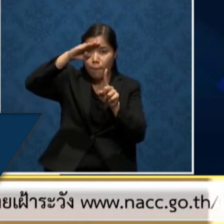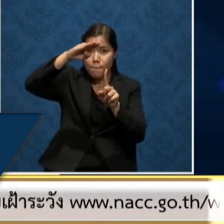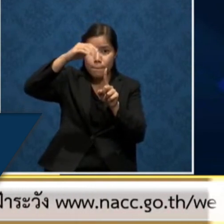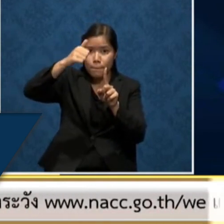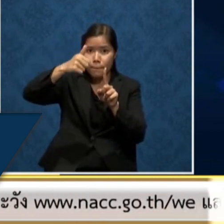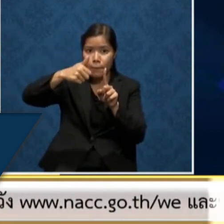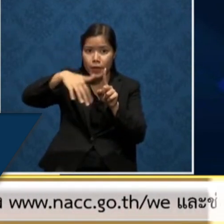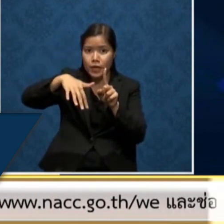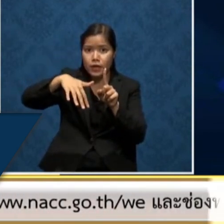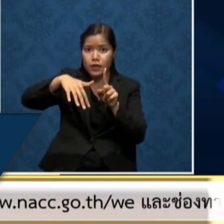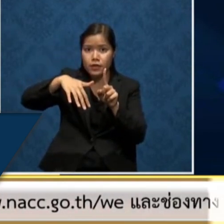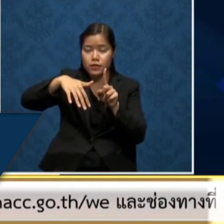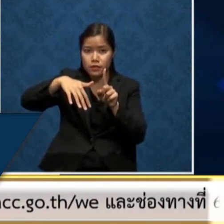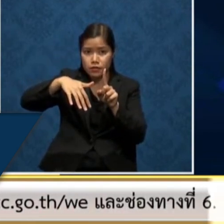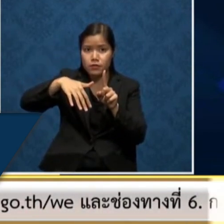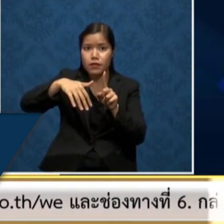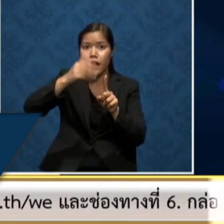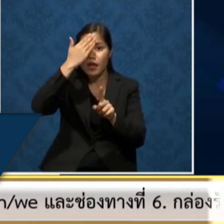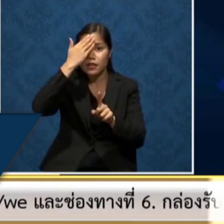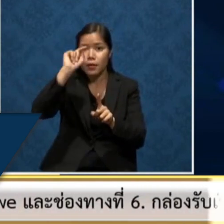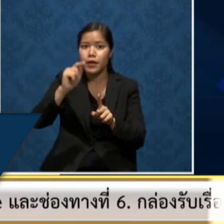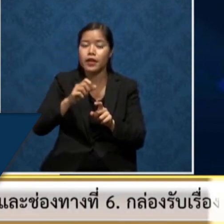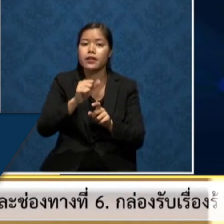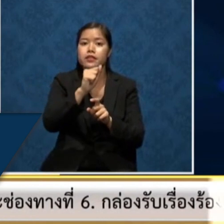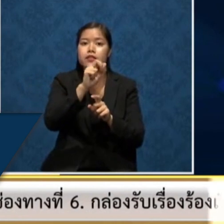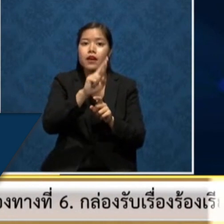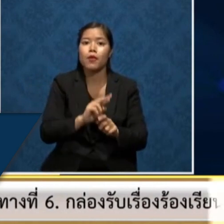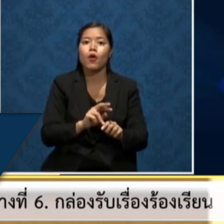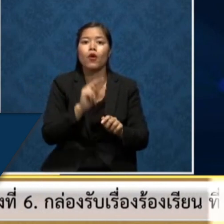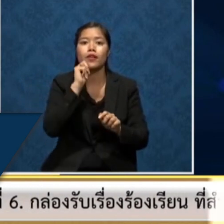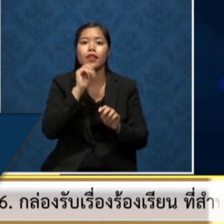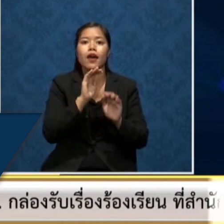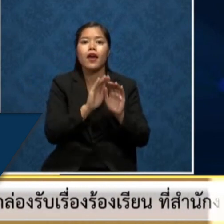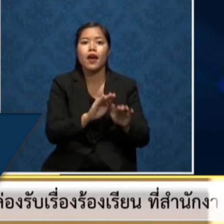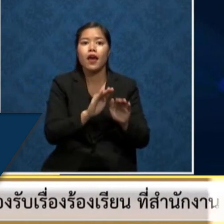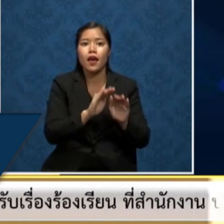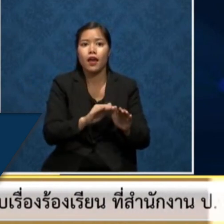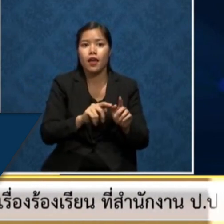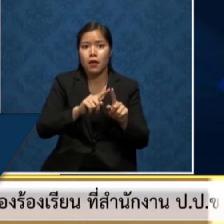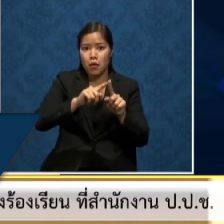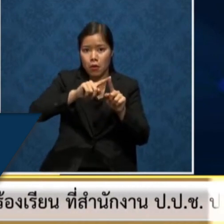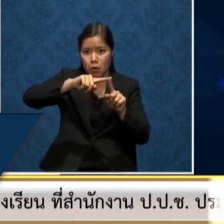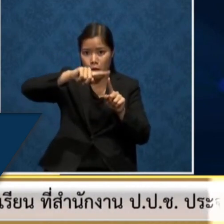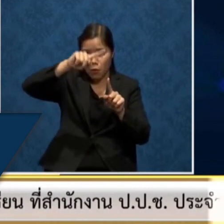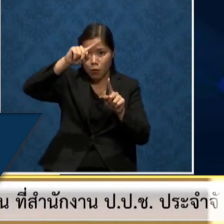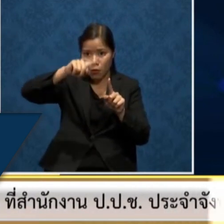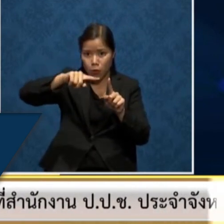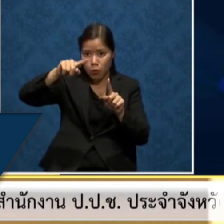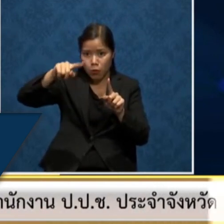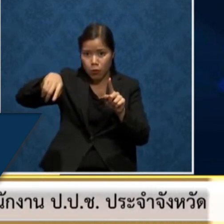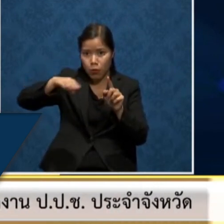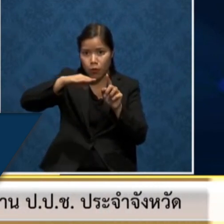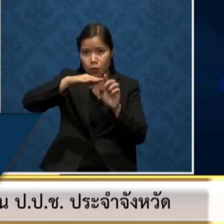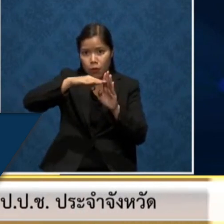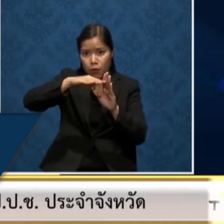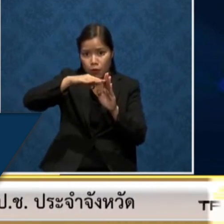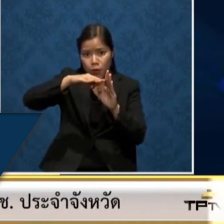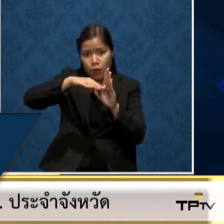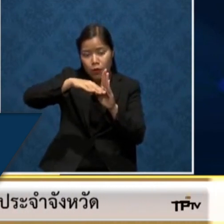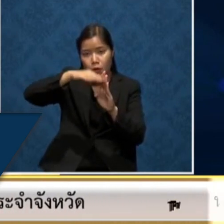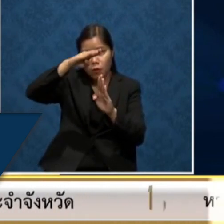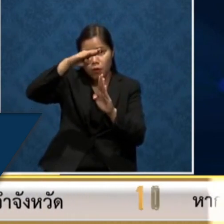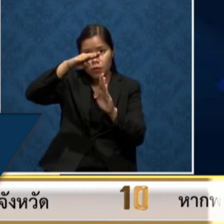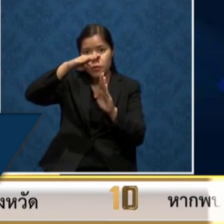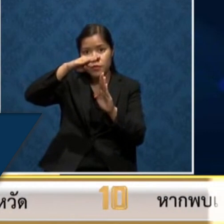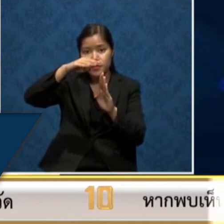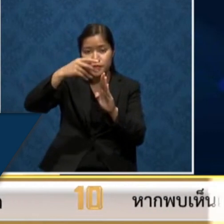ควบคุมตอนบนทั้งนี้เพื่อสำรองปริมาตรน้ำที่อยู่ระดับควบคุมตอนบนกับระดับเก็บกับ